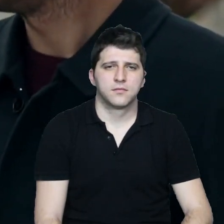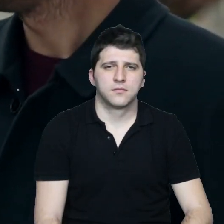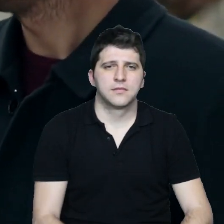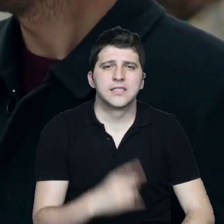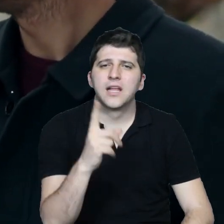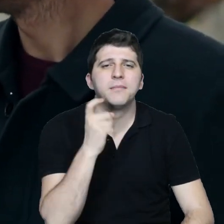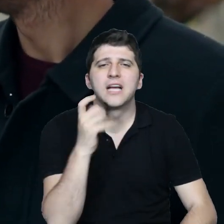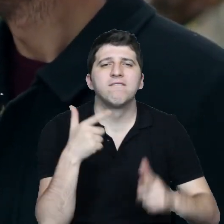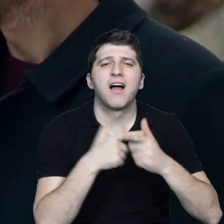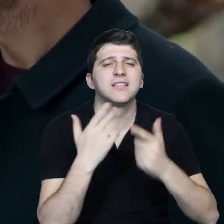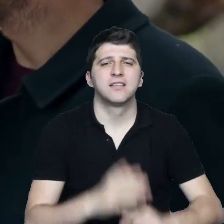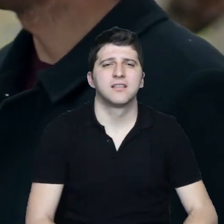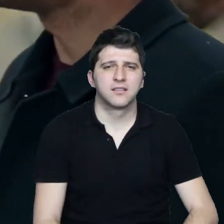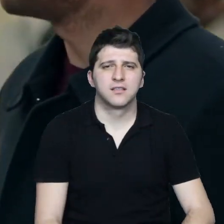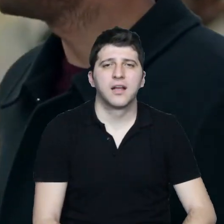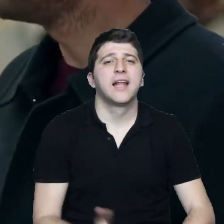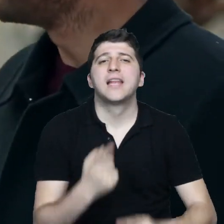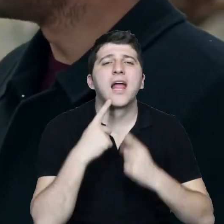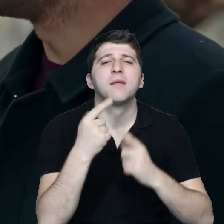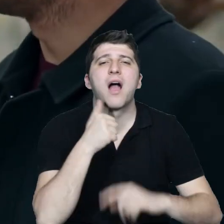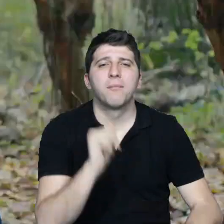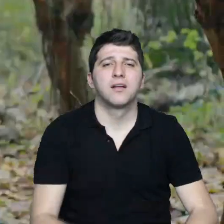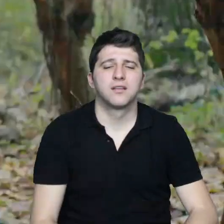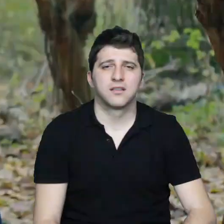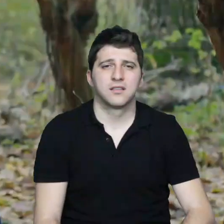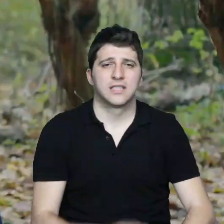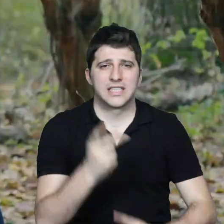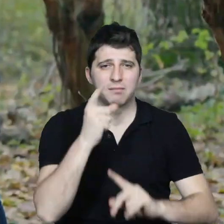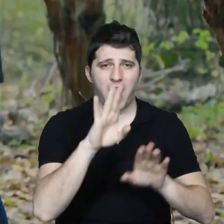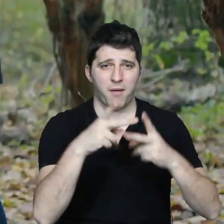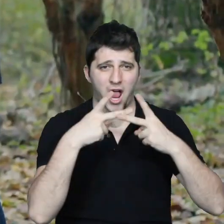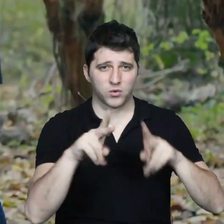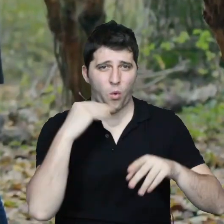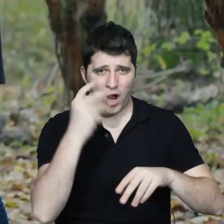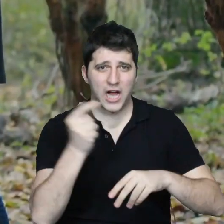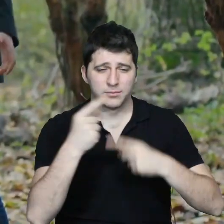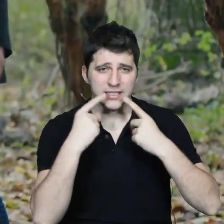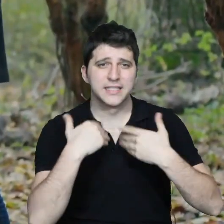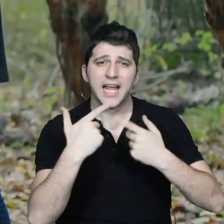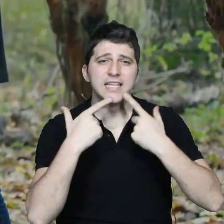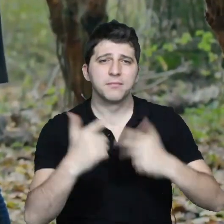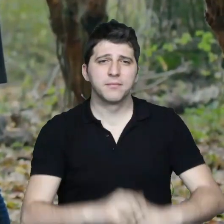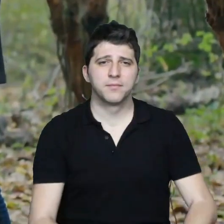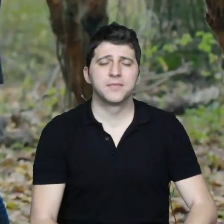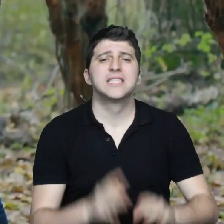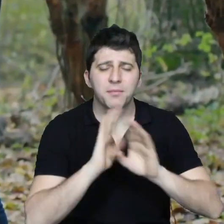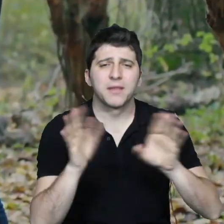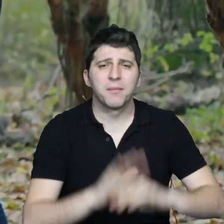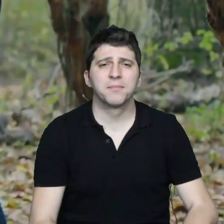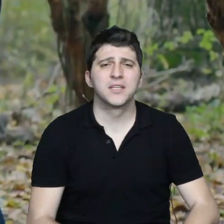Ne bir saati Fatih? Ne deseydim abi? Allah Allah. İsmail kapıyı açık bıraktı, koyun kaçtı mı deseydim? Ne deseydim?